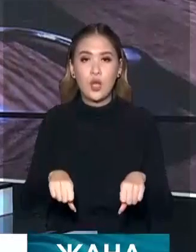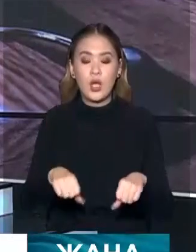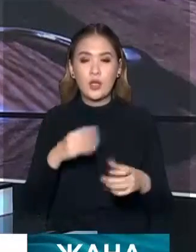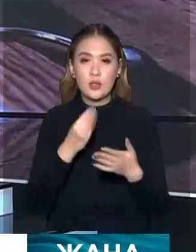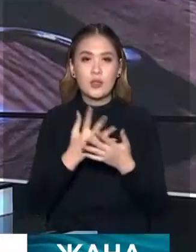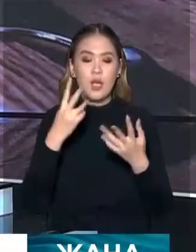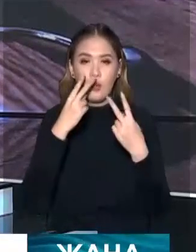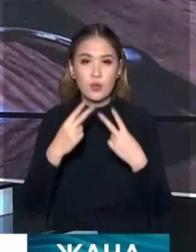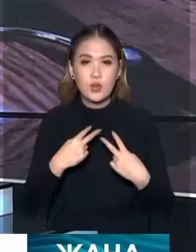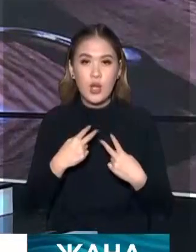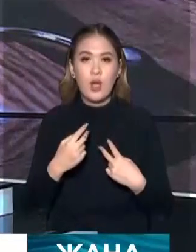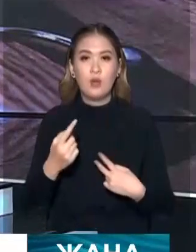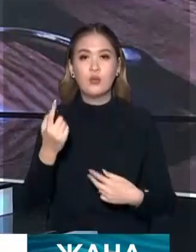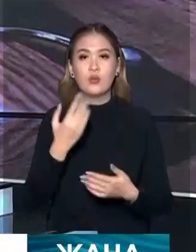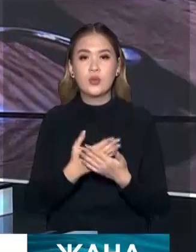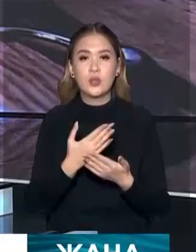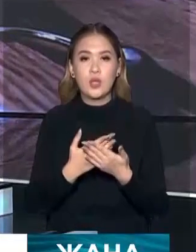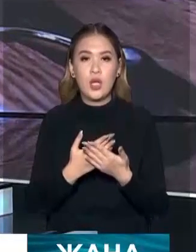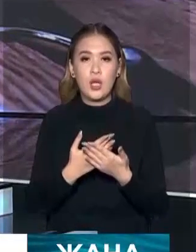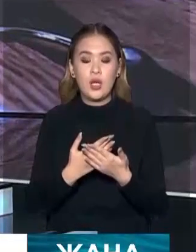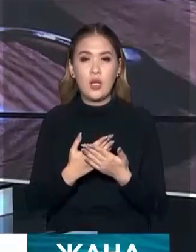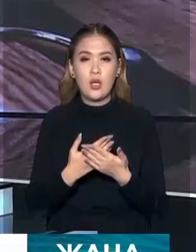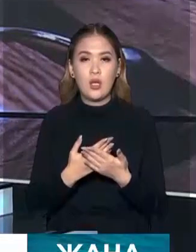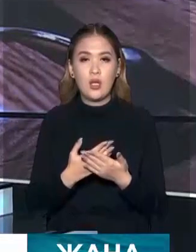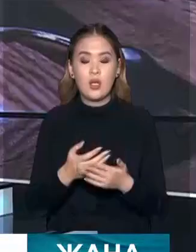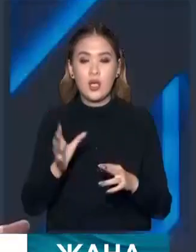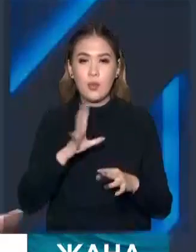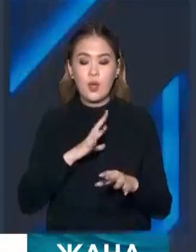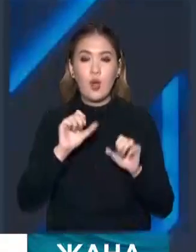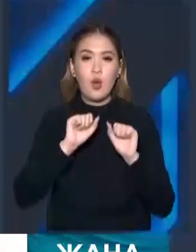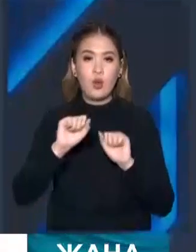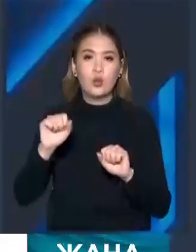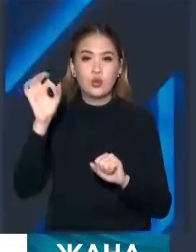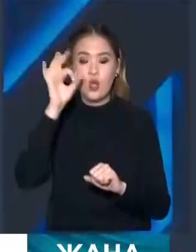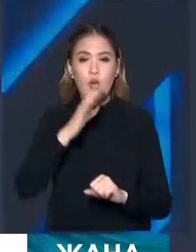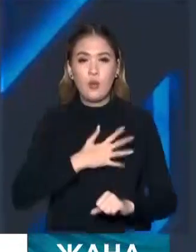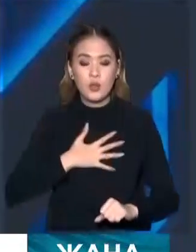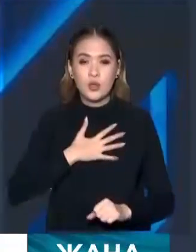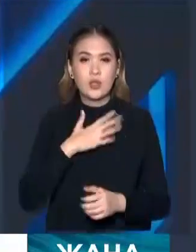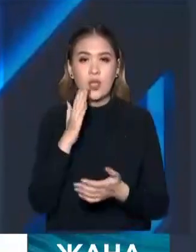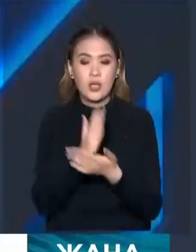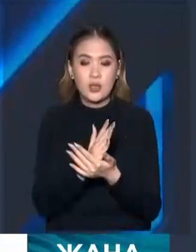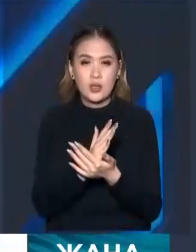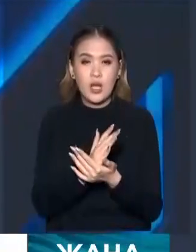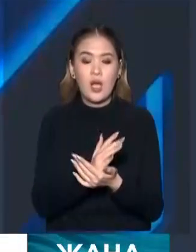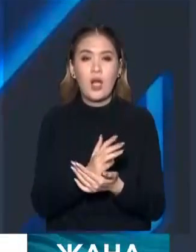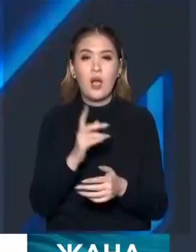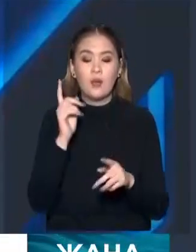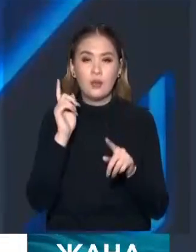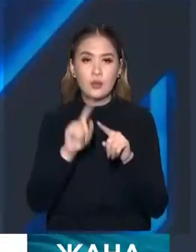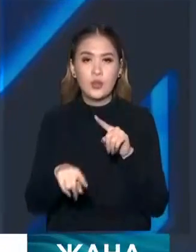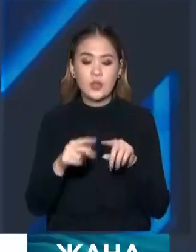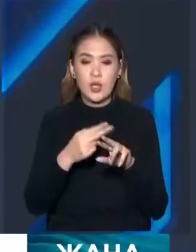әріптестер, бір минут уақыт болса, мынау енді кей құқық қорғаушылар арасында бір алаңдаушылық бар. Енді мен қазір тізіп өтейін. Мынау